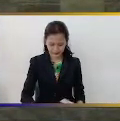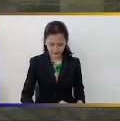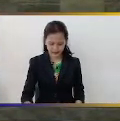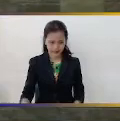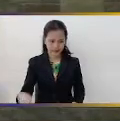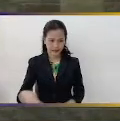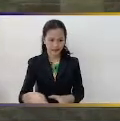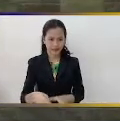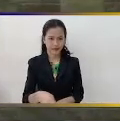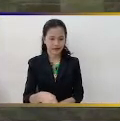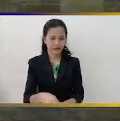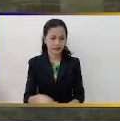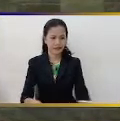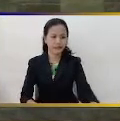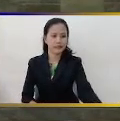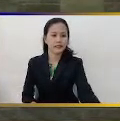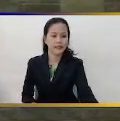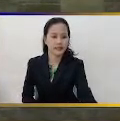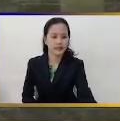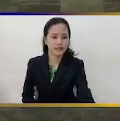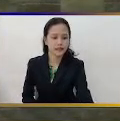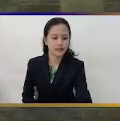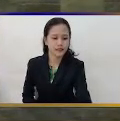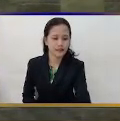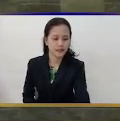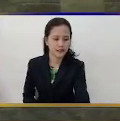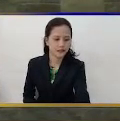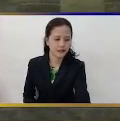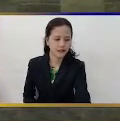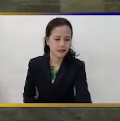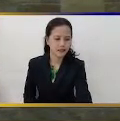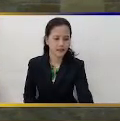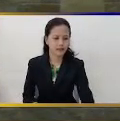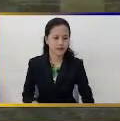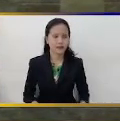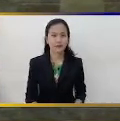student dito na lalaki na full-time staff, babae daw to eh.